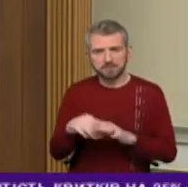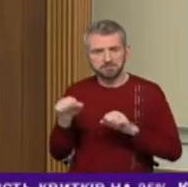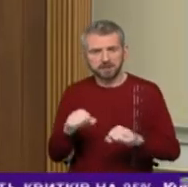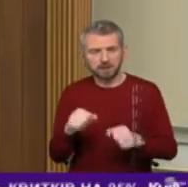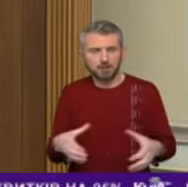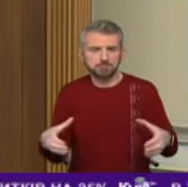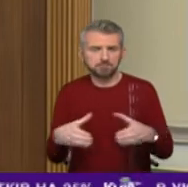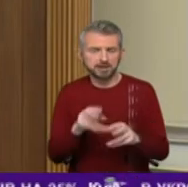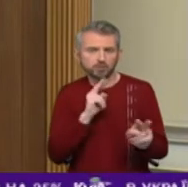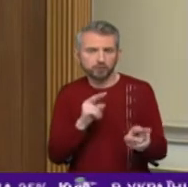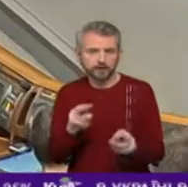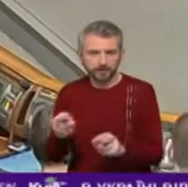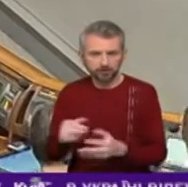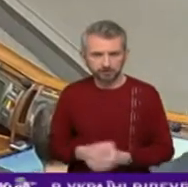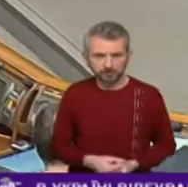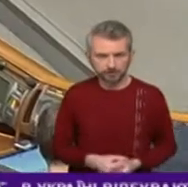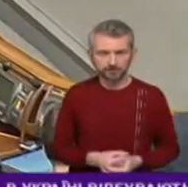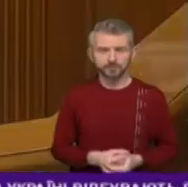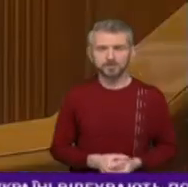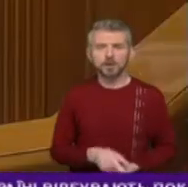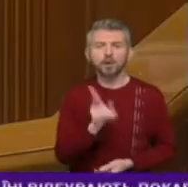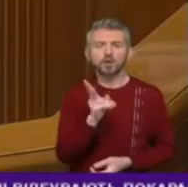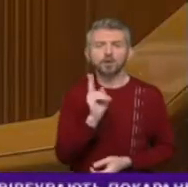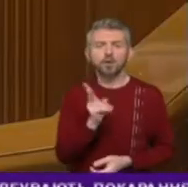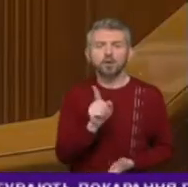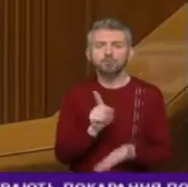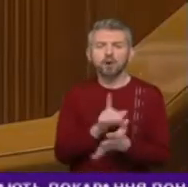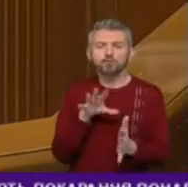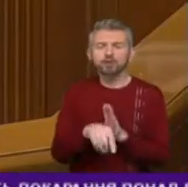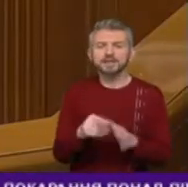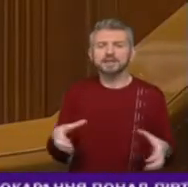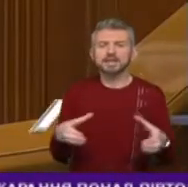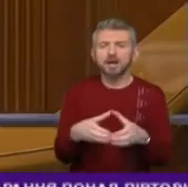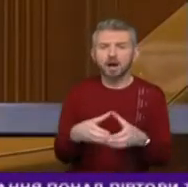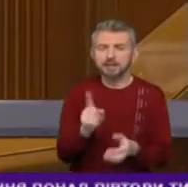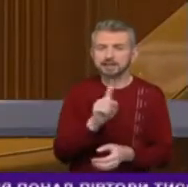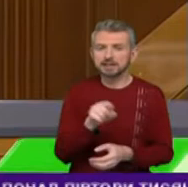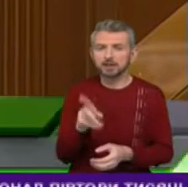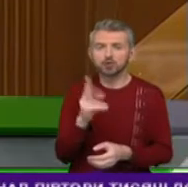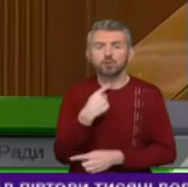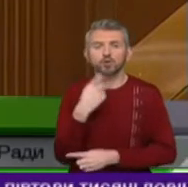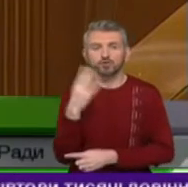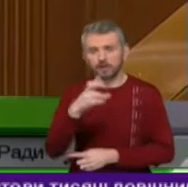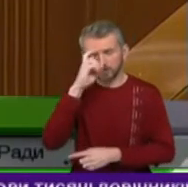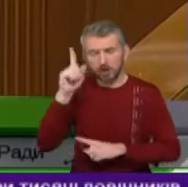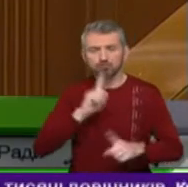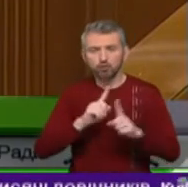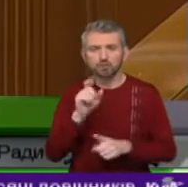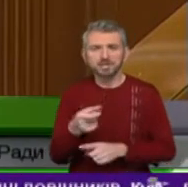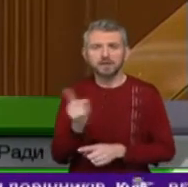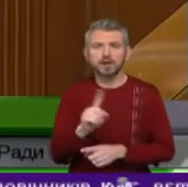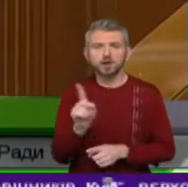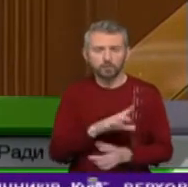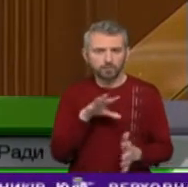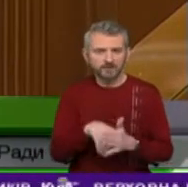місії спостерігачів. Кого мають включати в ці делегації? Тих, хто проголосував в Держдумі за те, щоб